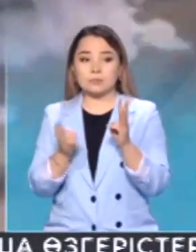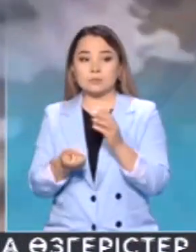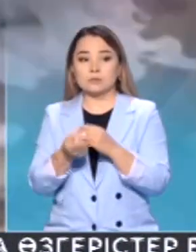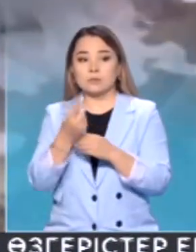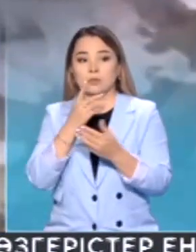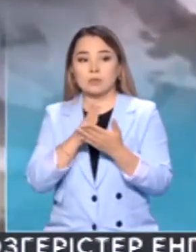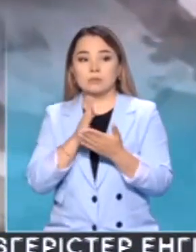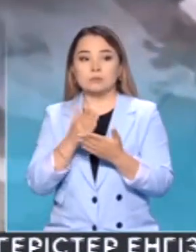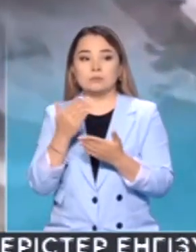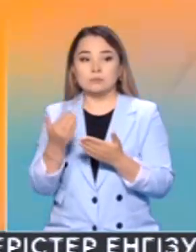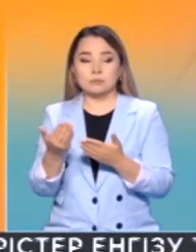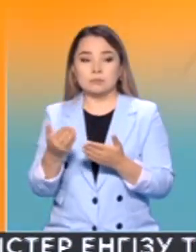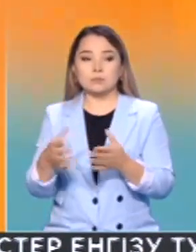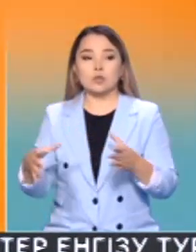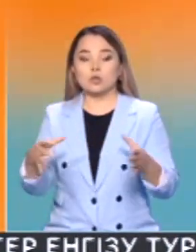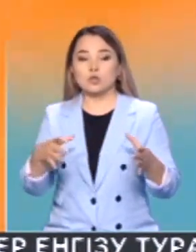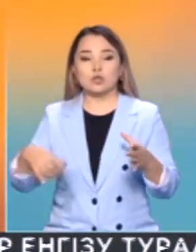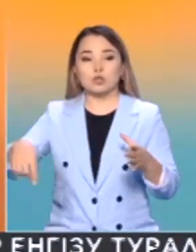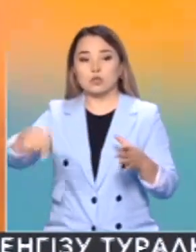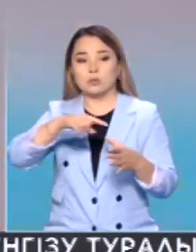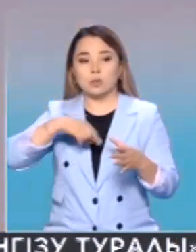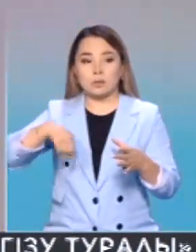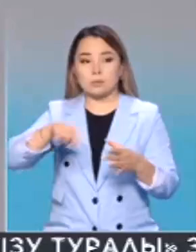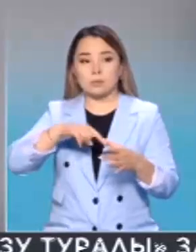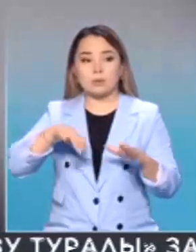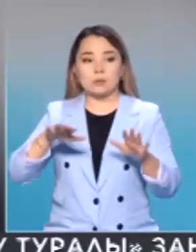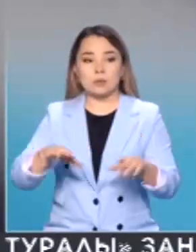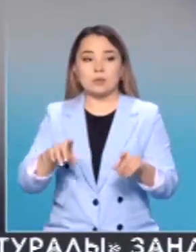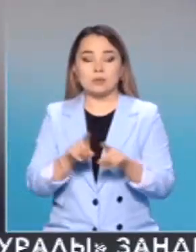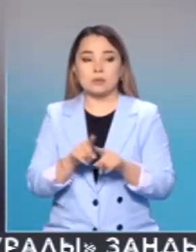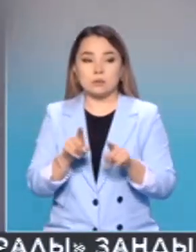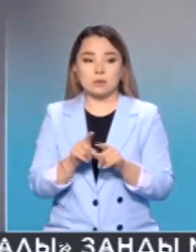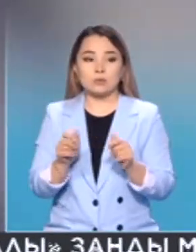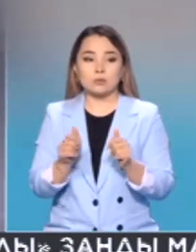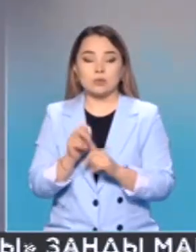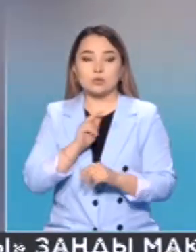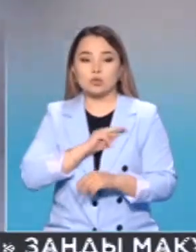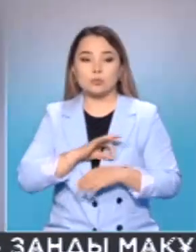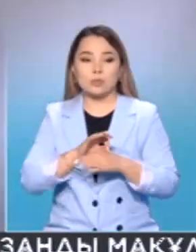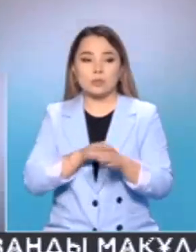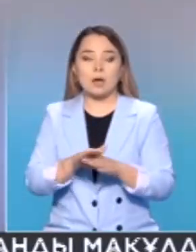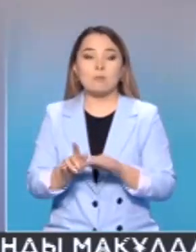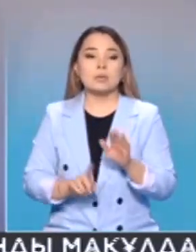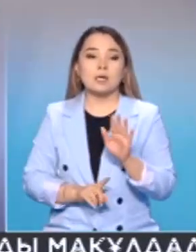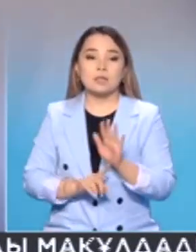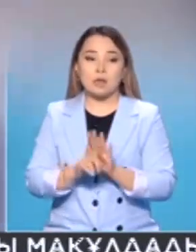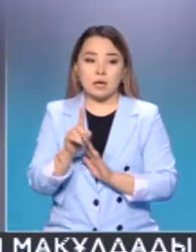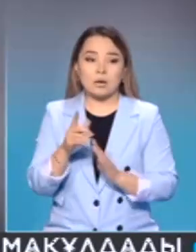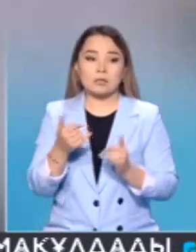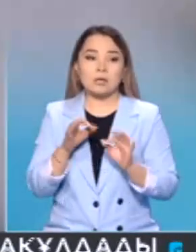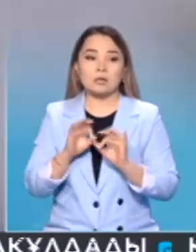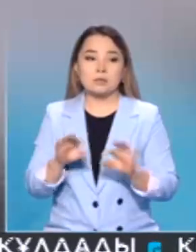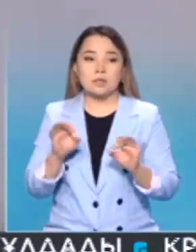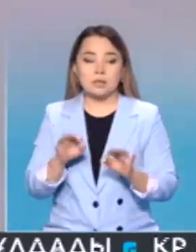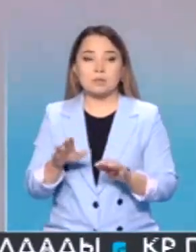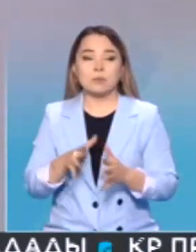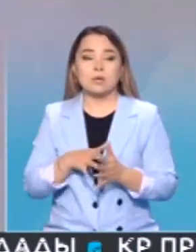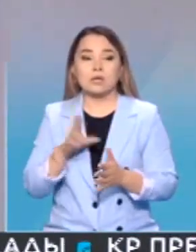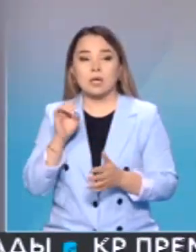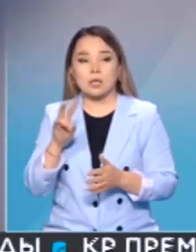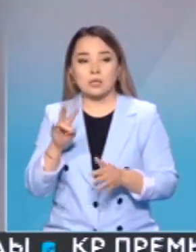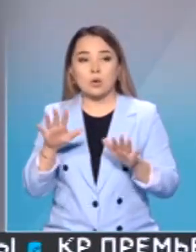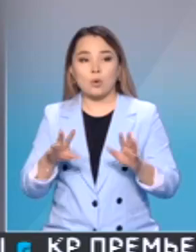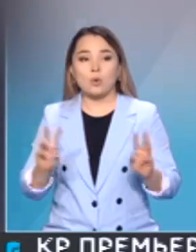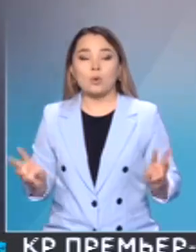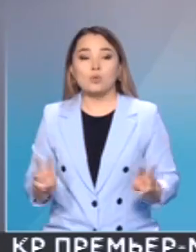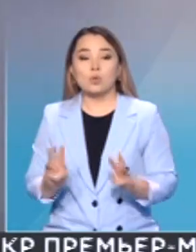үшін ұңғыманың айналасында қазу жұмыстары басталған. Айта кетейін, кен орнындағы